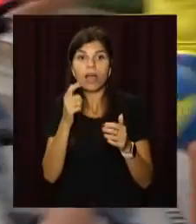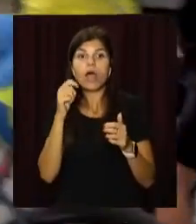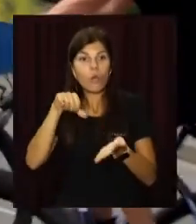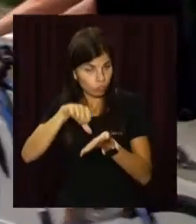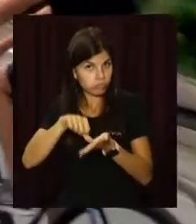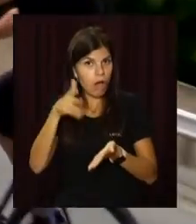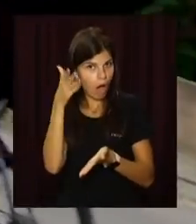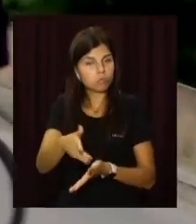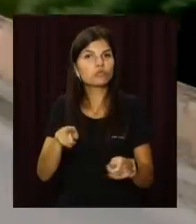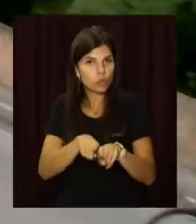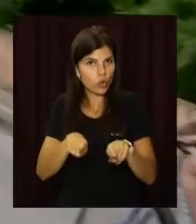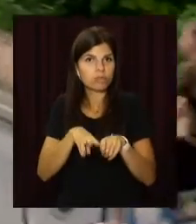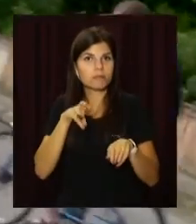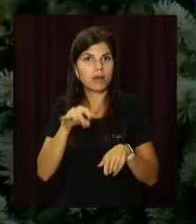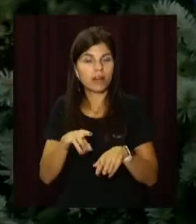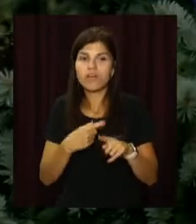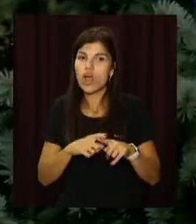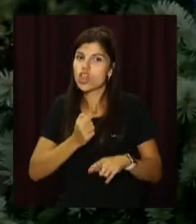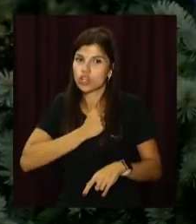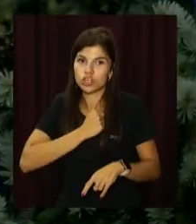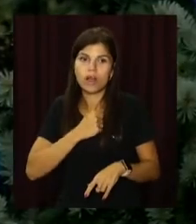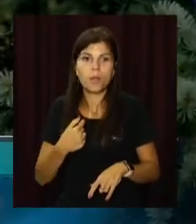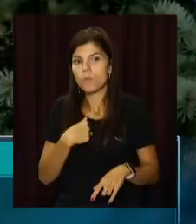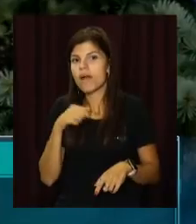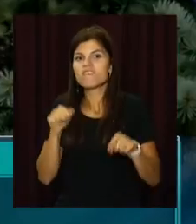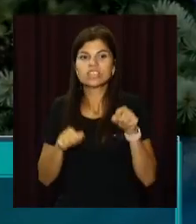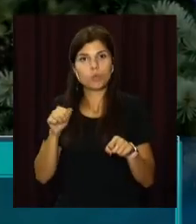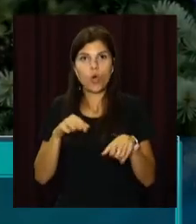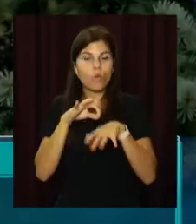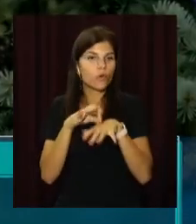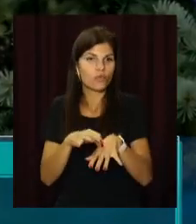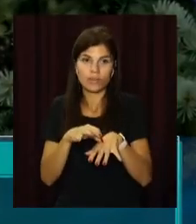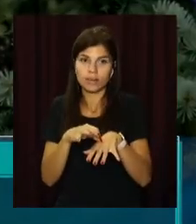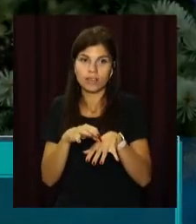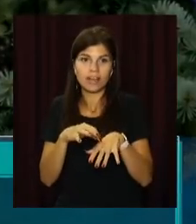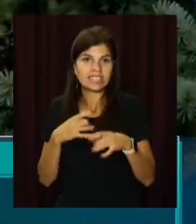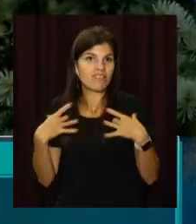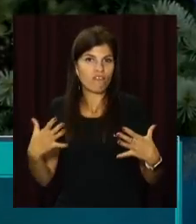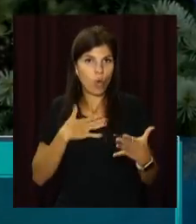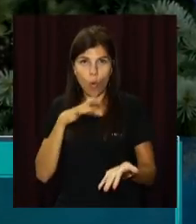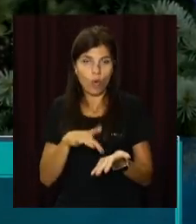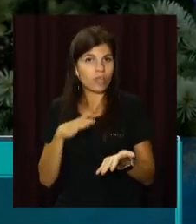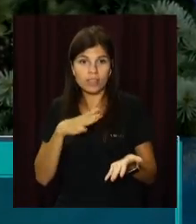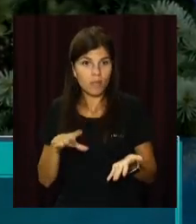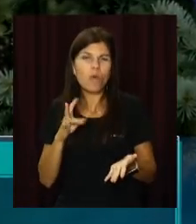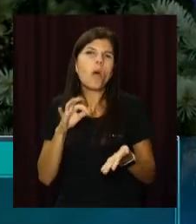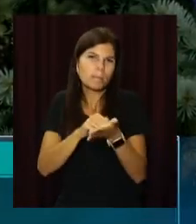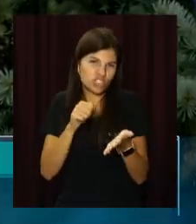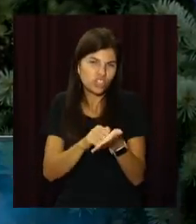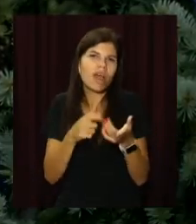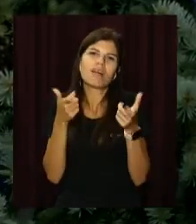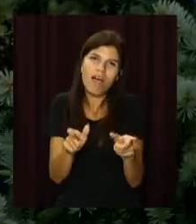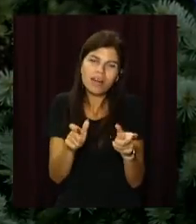бере участь у всіх заїздах. На жаль, деякий час ми не мали змогу проводити це свято в нашому місті з об'єктивних причин, з